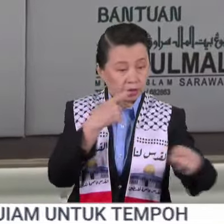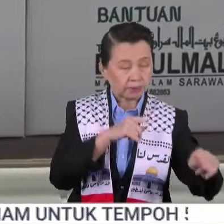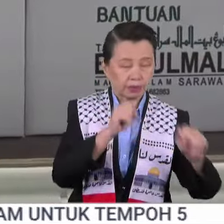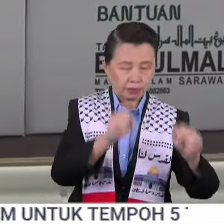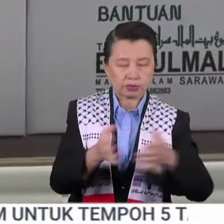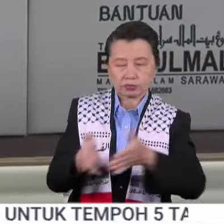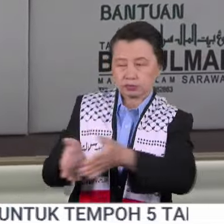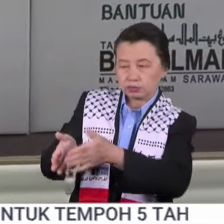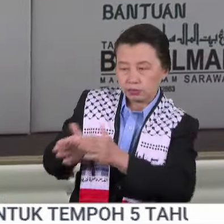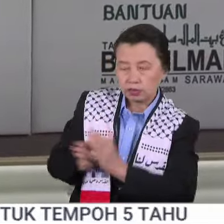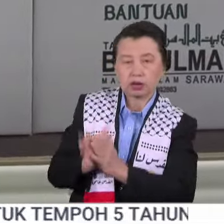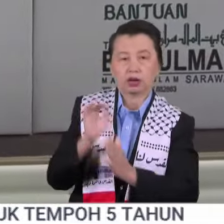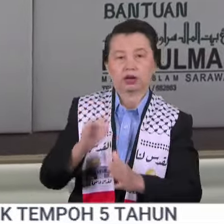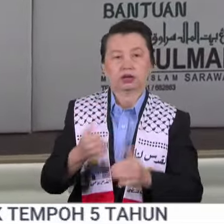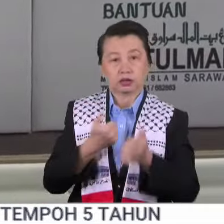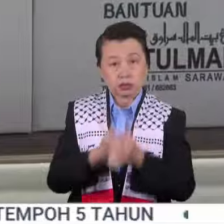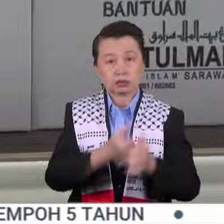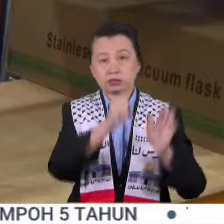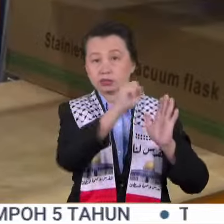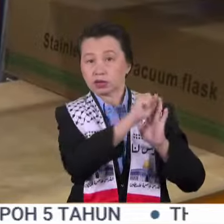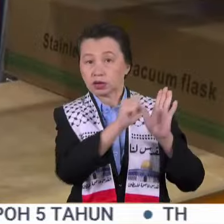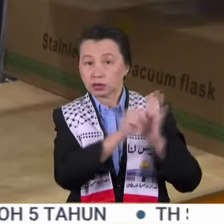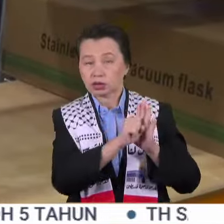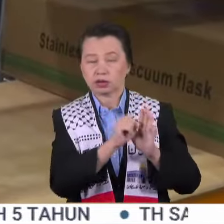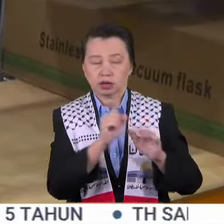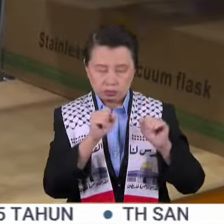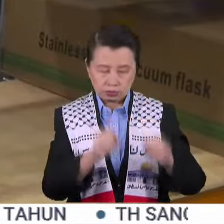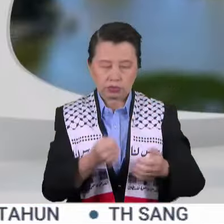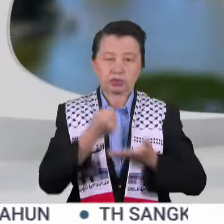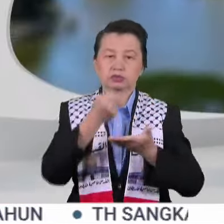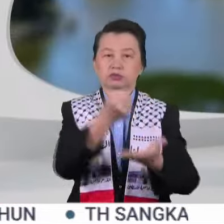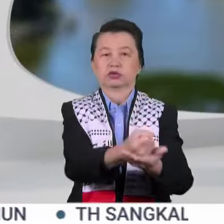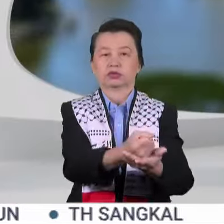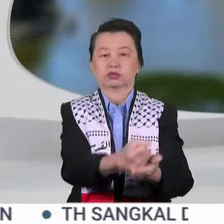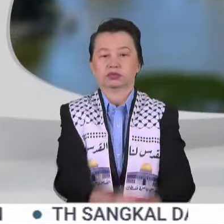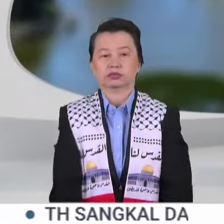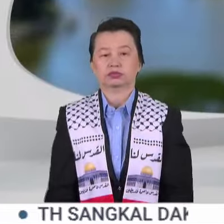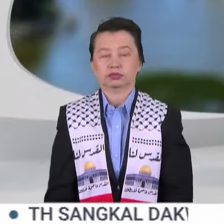saja memohon serta memenuhi syarat akan dibantu.